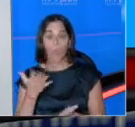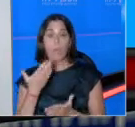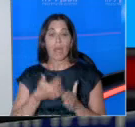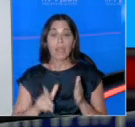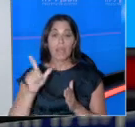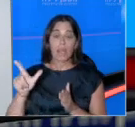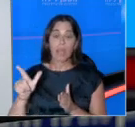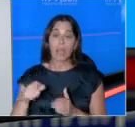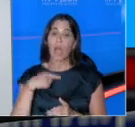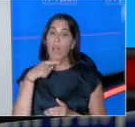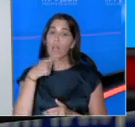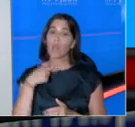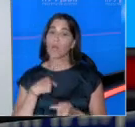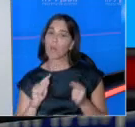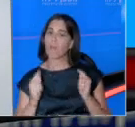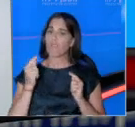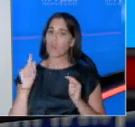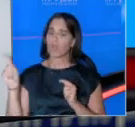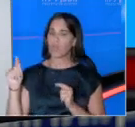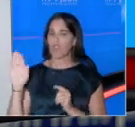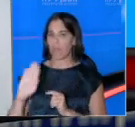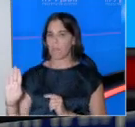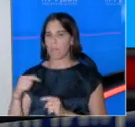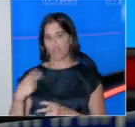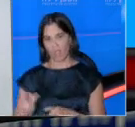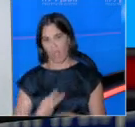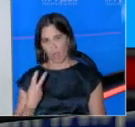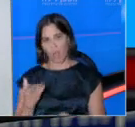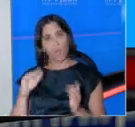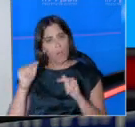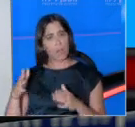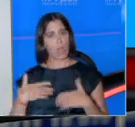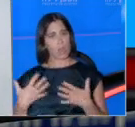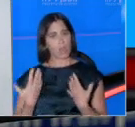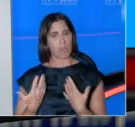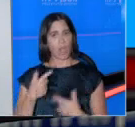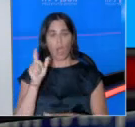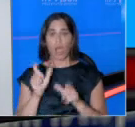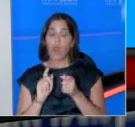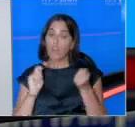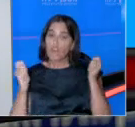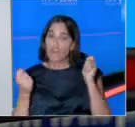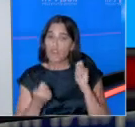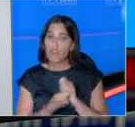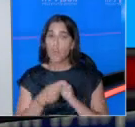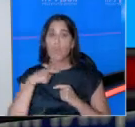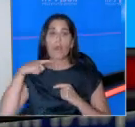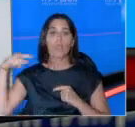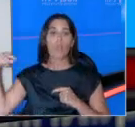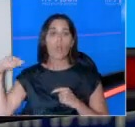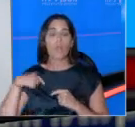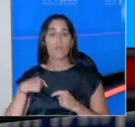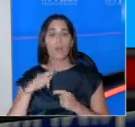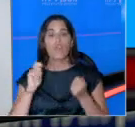לך? הטון הפרובוקטיבי של ביבי שהתרגלנו אליו. וגם על זה אני שמחה, על השינוי בטונים, על